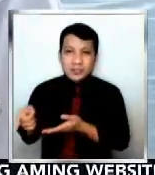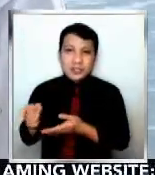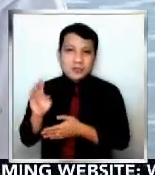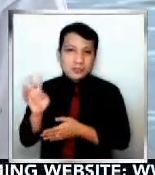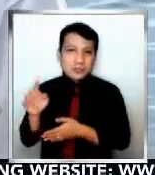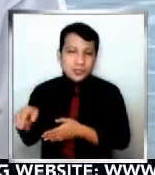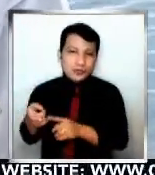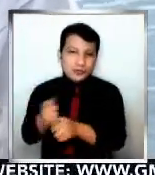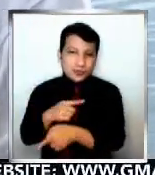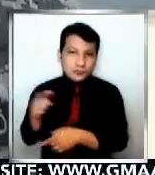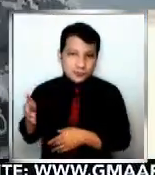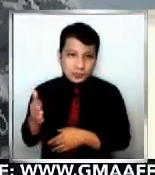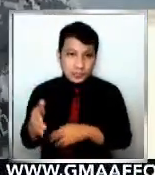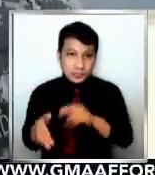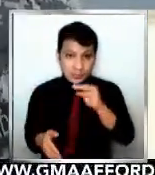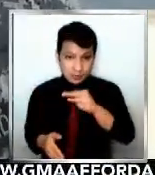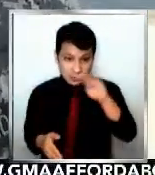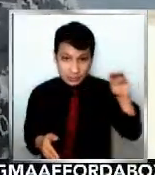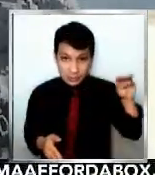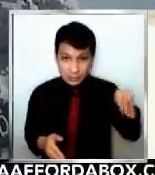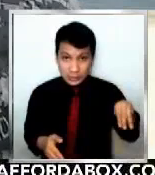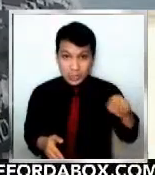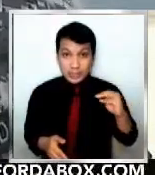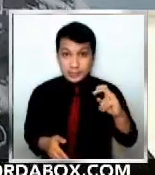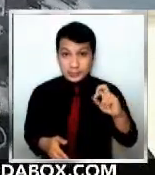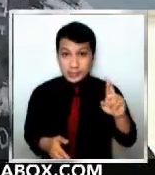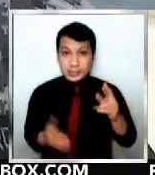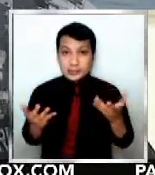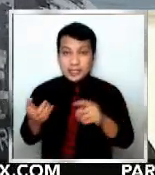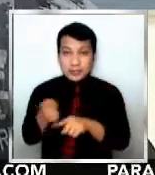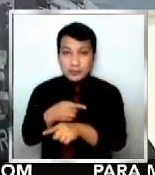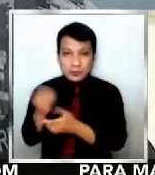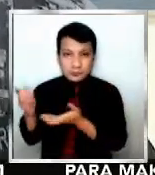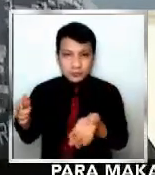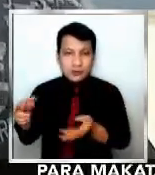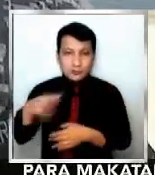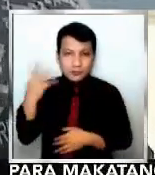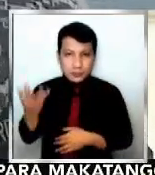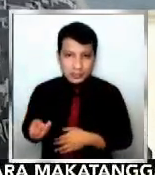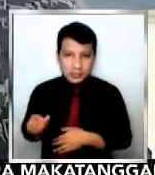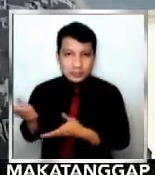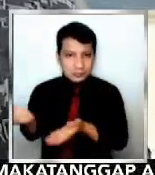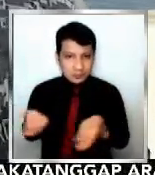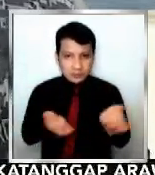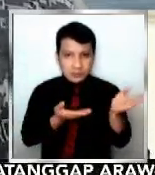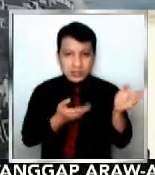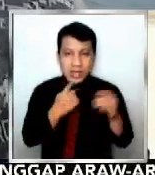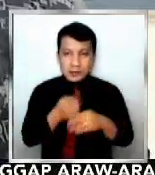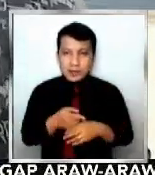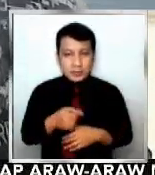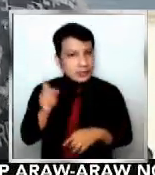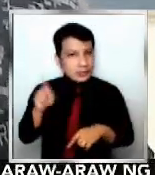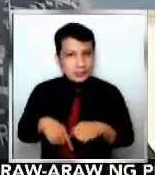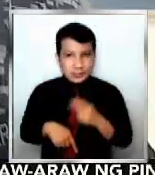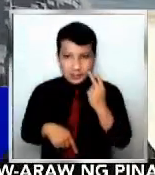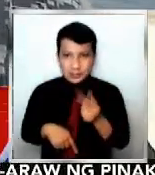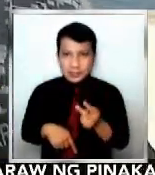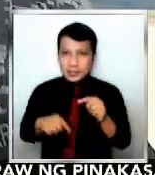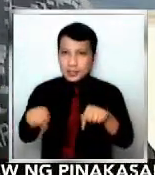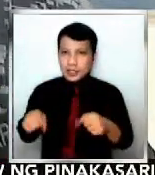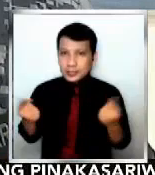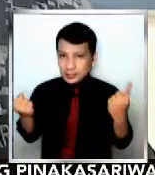dito po sa Batangas. Hindi po natin nakikita yung maaaring nangyayari na po mismo doon sa bulkan.